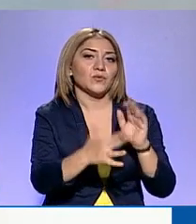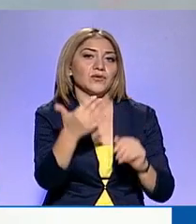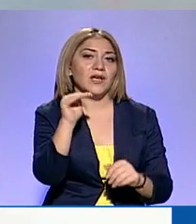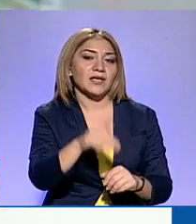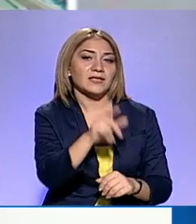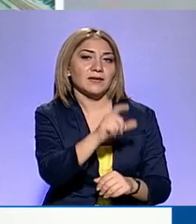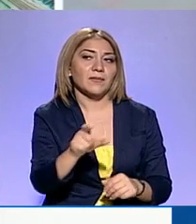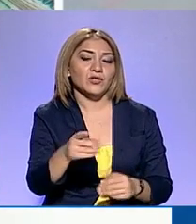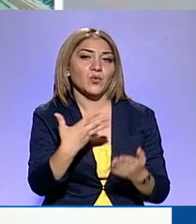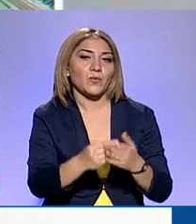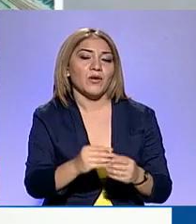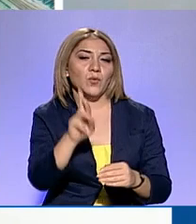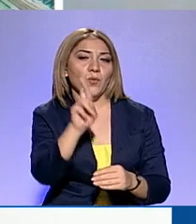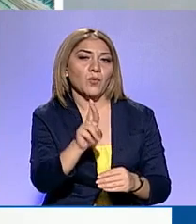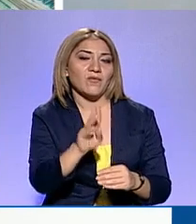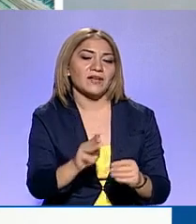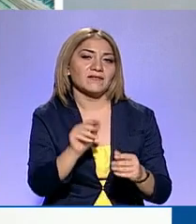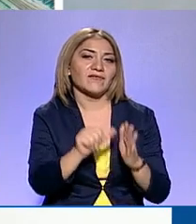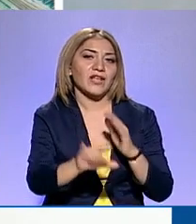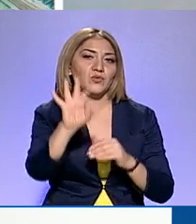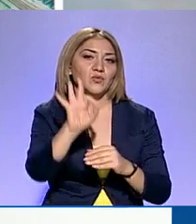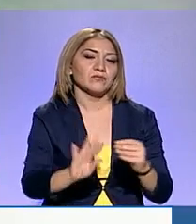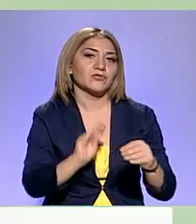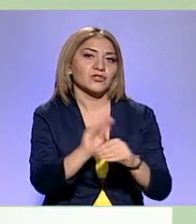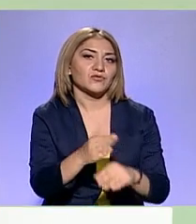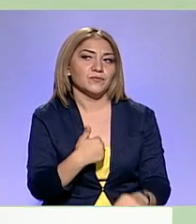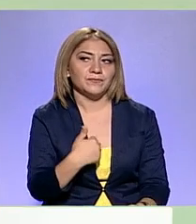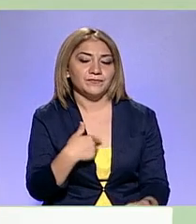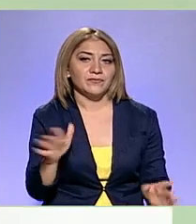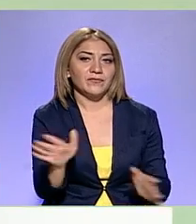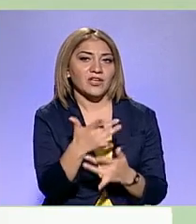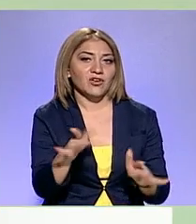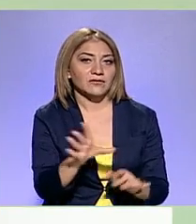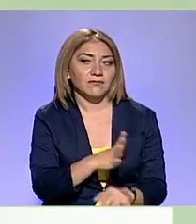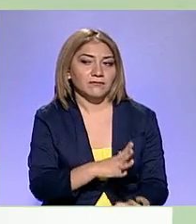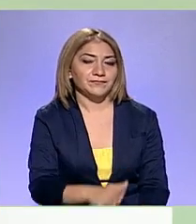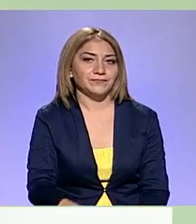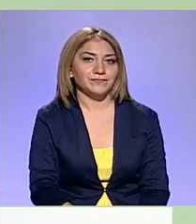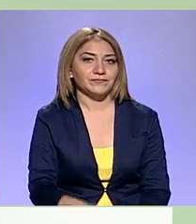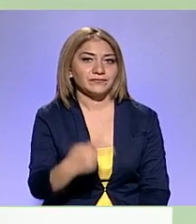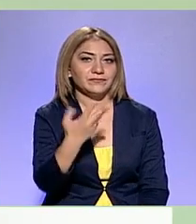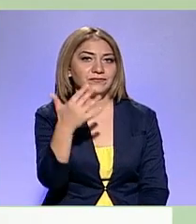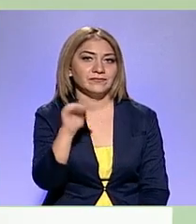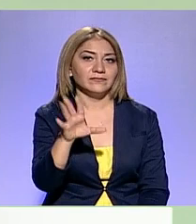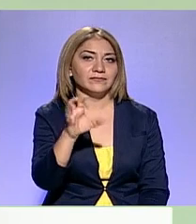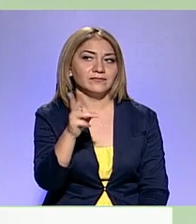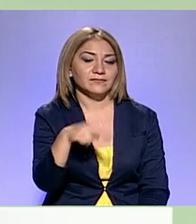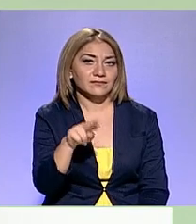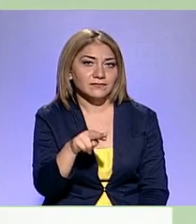հունվարից 60%-ով բարձրացնելու նախագիծ դրեց շրջանառության մեջ։ Հաշվարկենք արել եւ 25,500